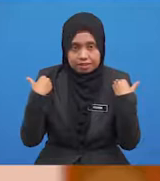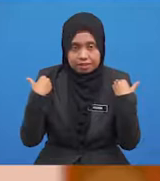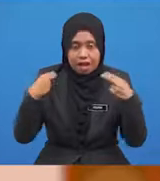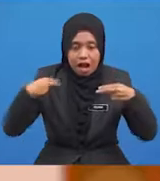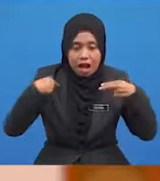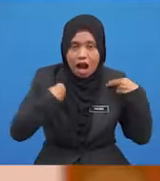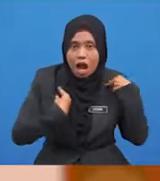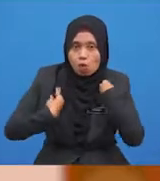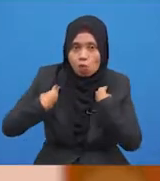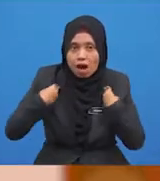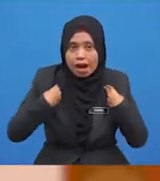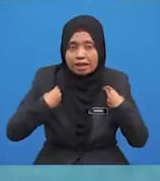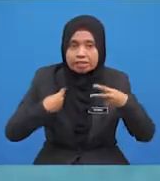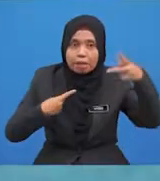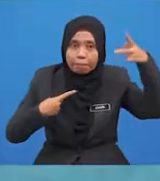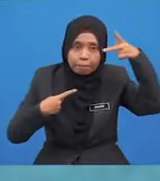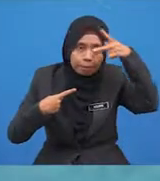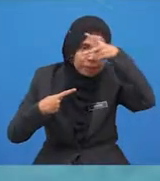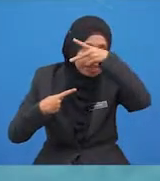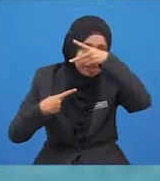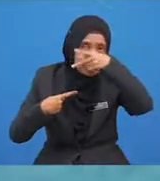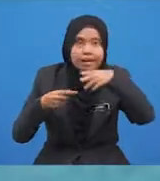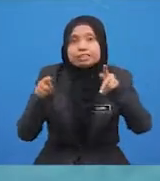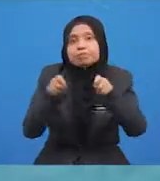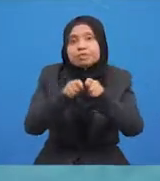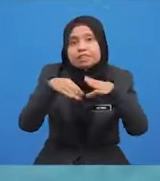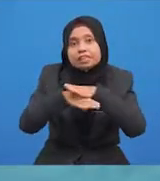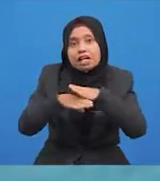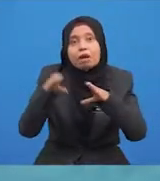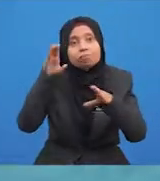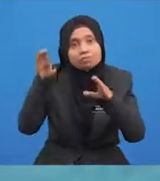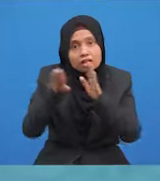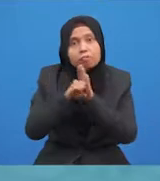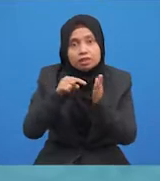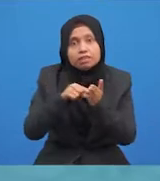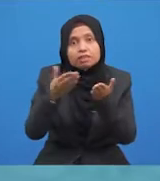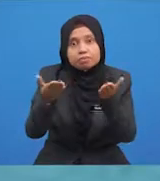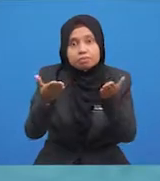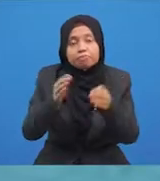haiwan peliharaan seperti dalam gambar ini?